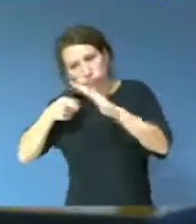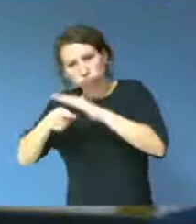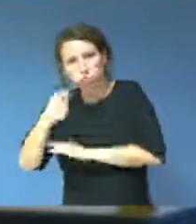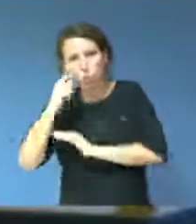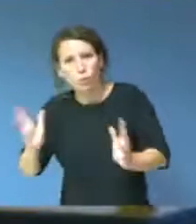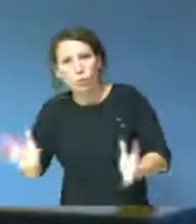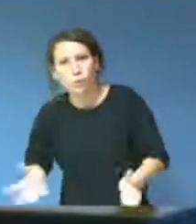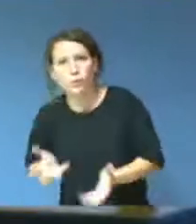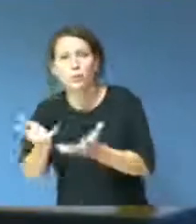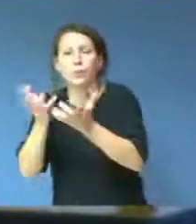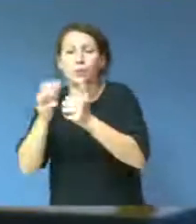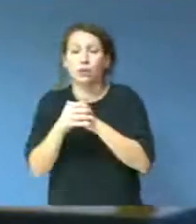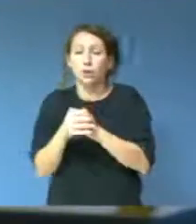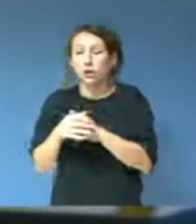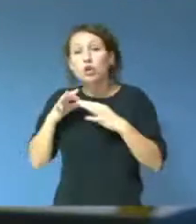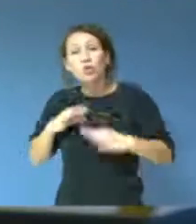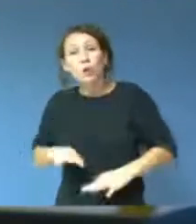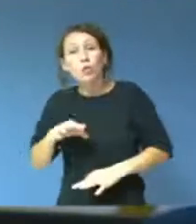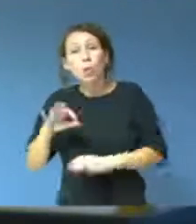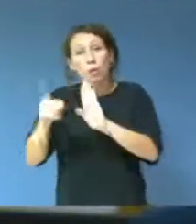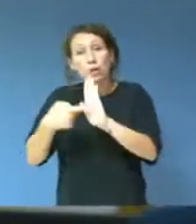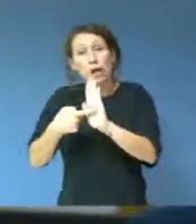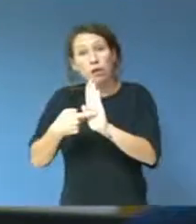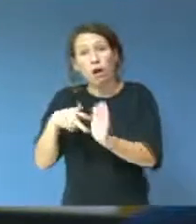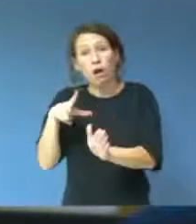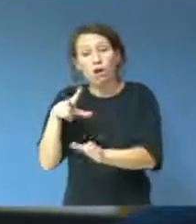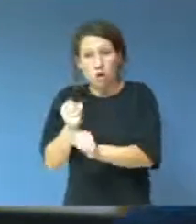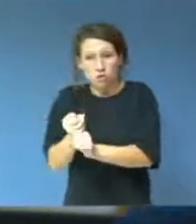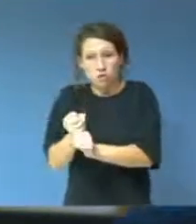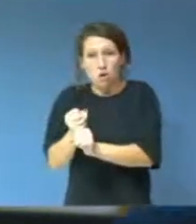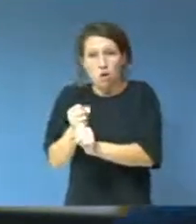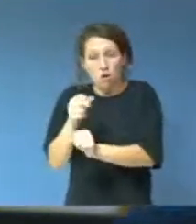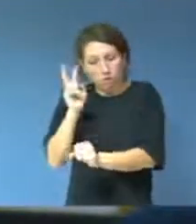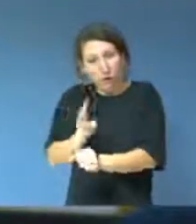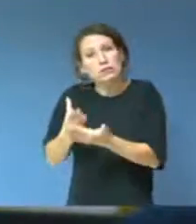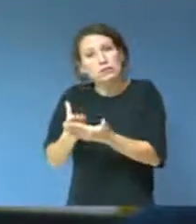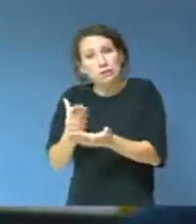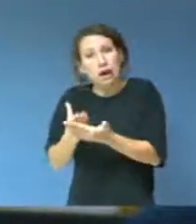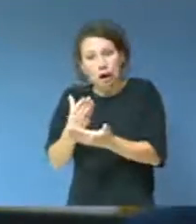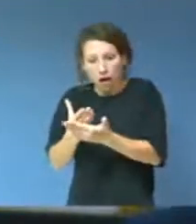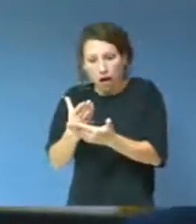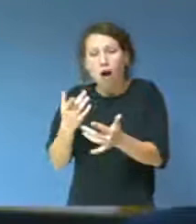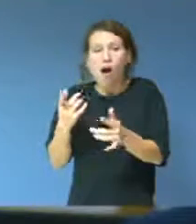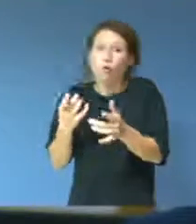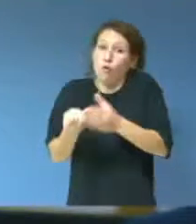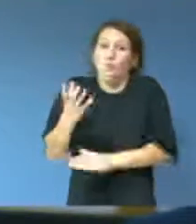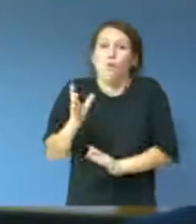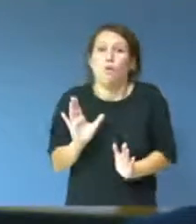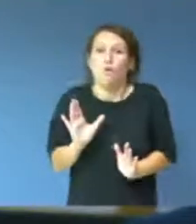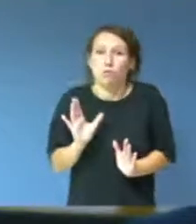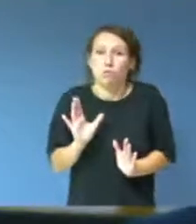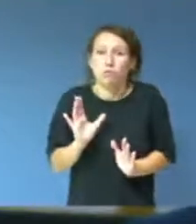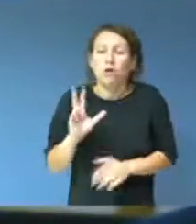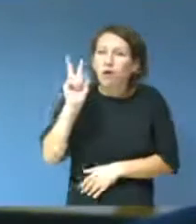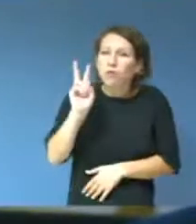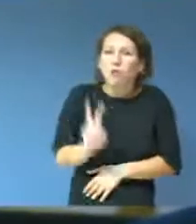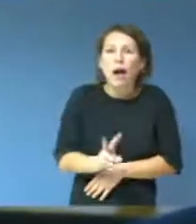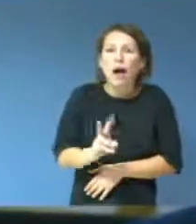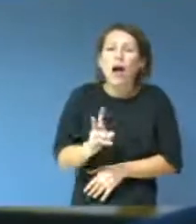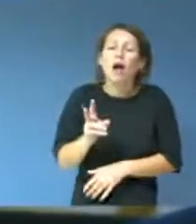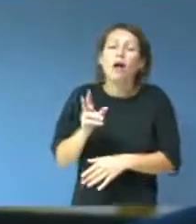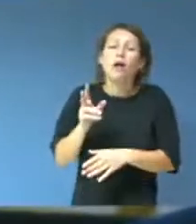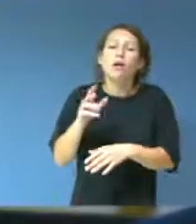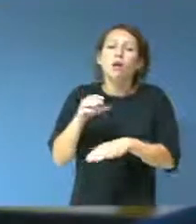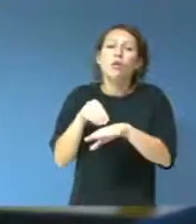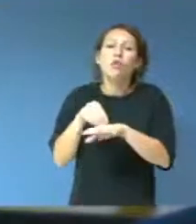ce sont une scolarisation nouvelle, je me permettais de préciser, en sachant que nous avons l'intention, et ce sera discuté en